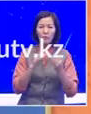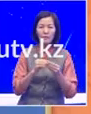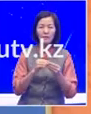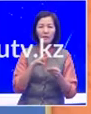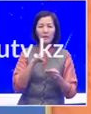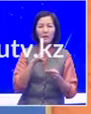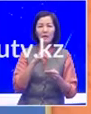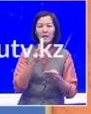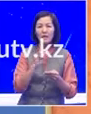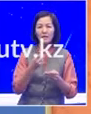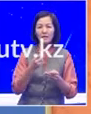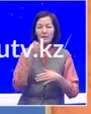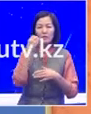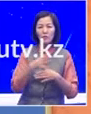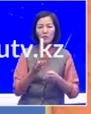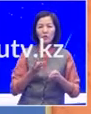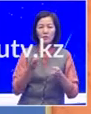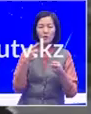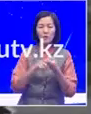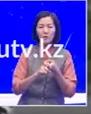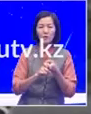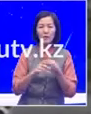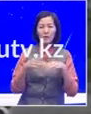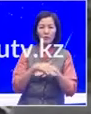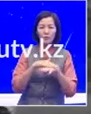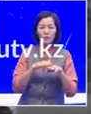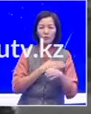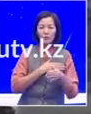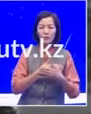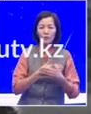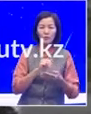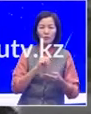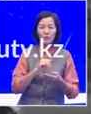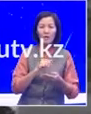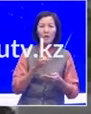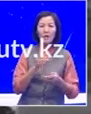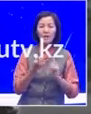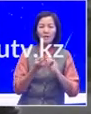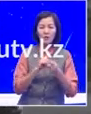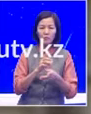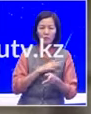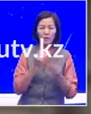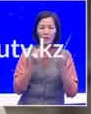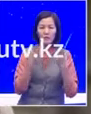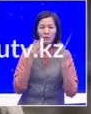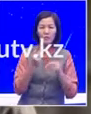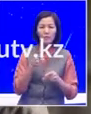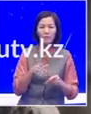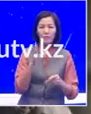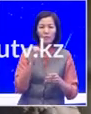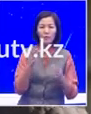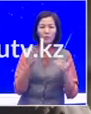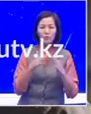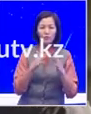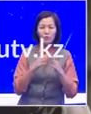және орталықтандырылған қазандық жүйесі тартылған. Аудан тұрғындары белсенді түрде көгілдір отынға көшуде. Қазірдің өзінде 1,5 үй тұтынады.